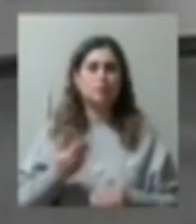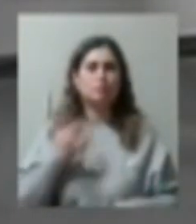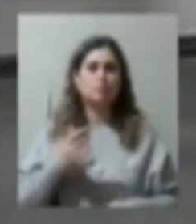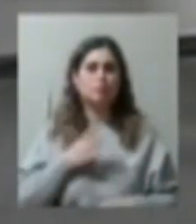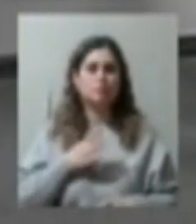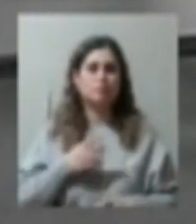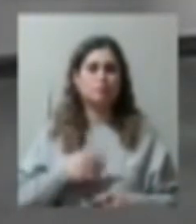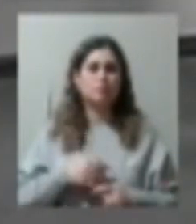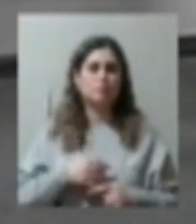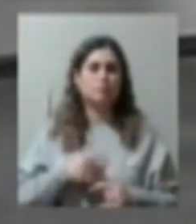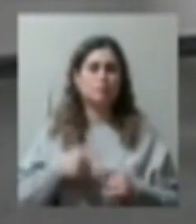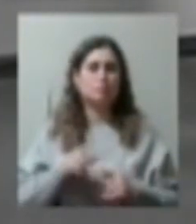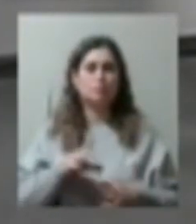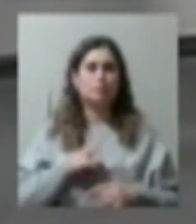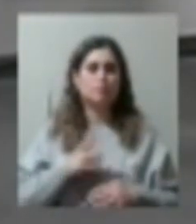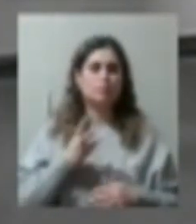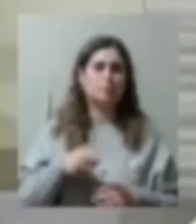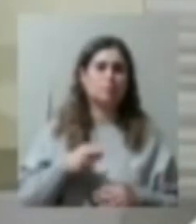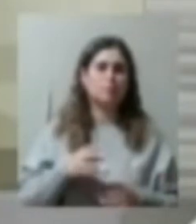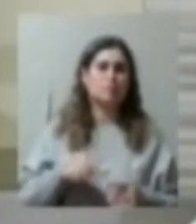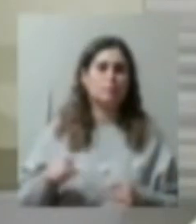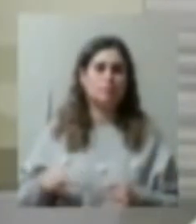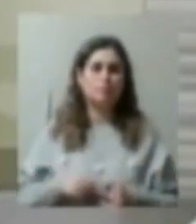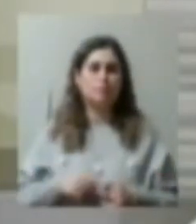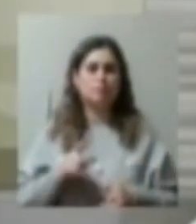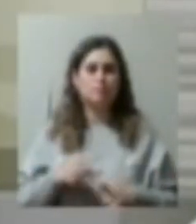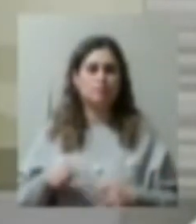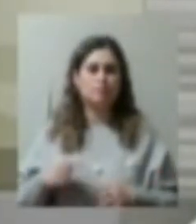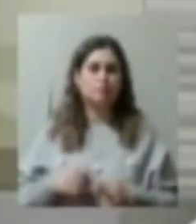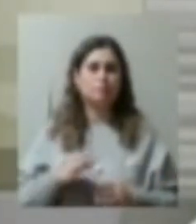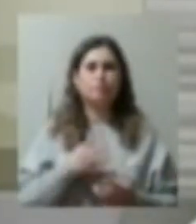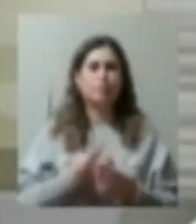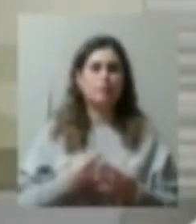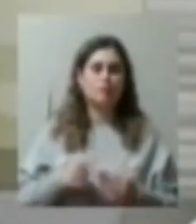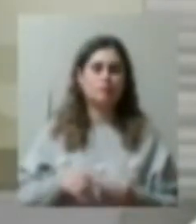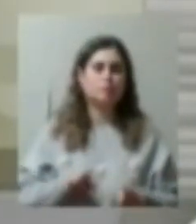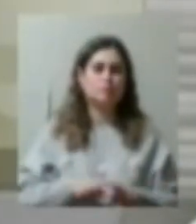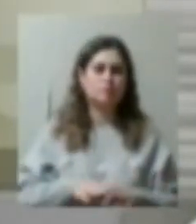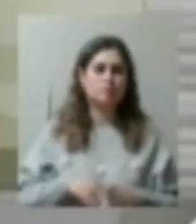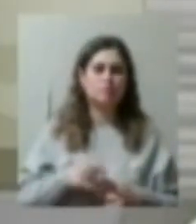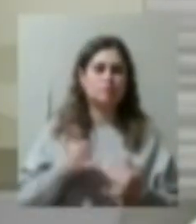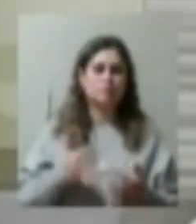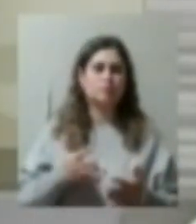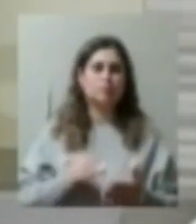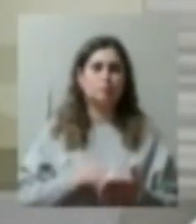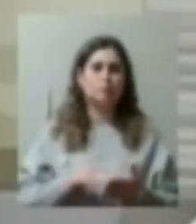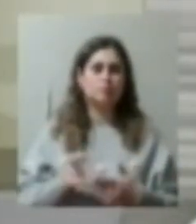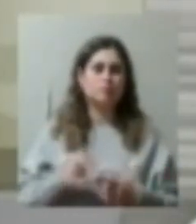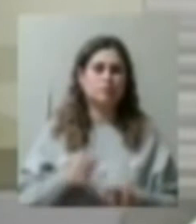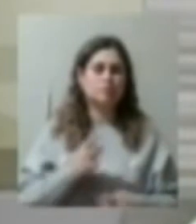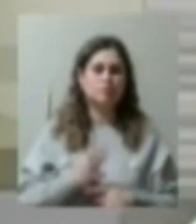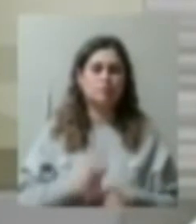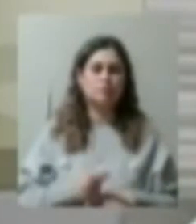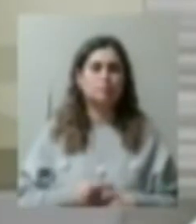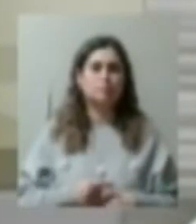певні колізії, 3D-номери, номери різні решіточки, які закривали їх. Тепер чітко прописано, все це заборонено.